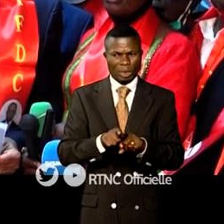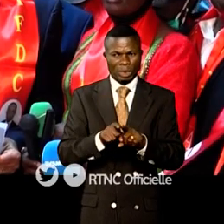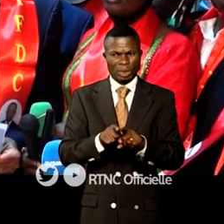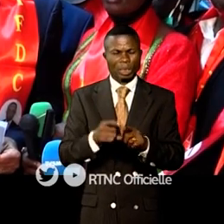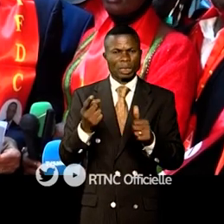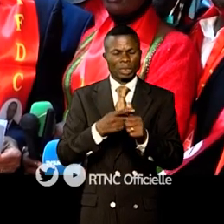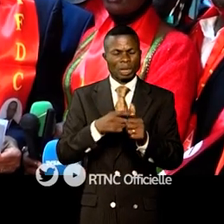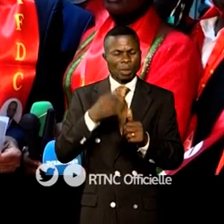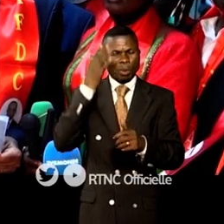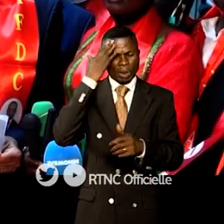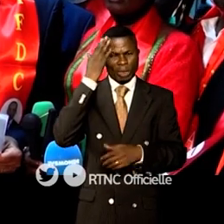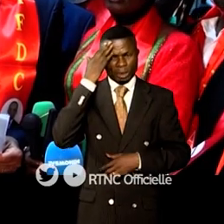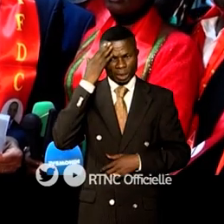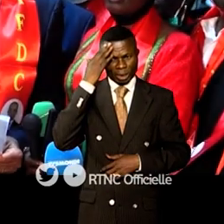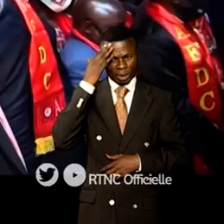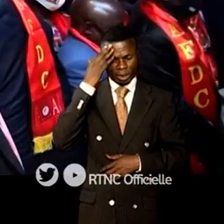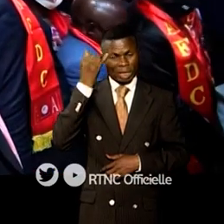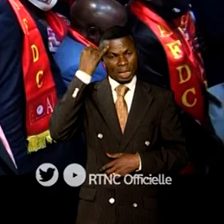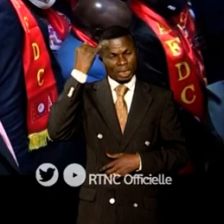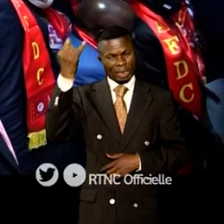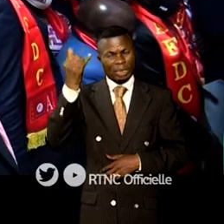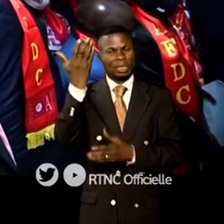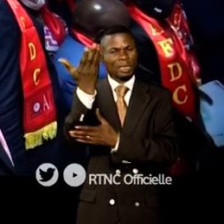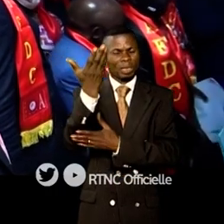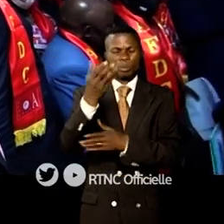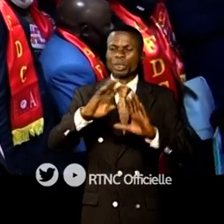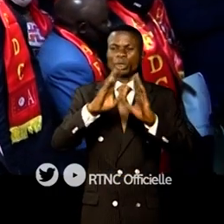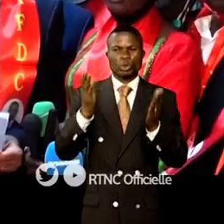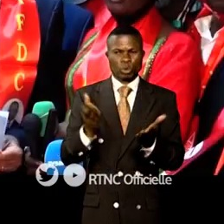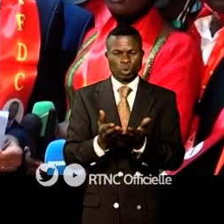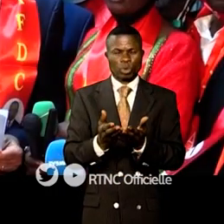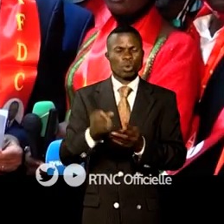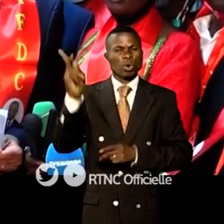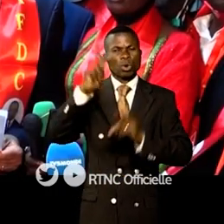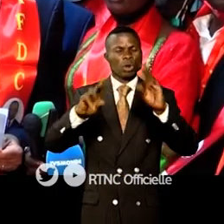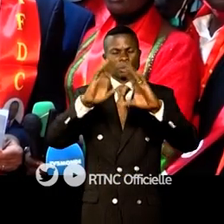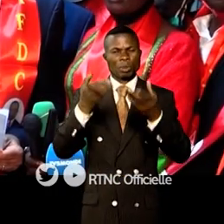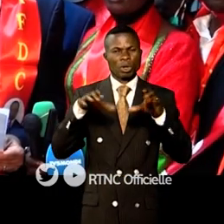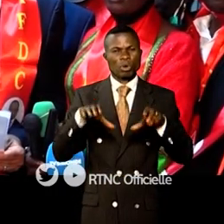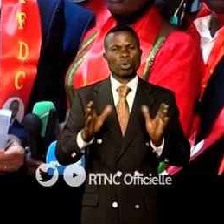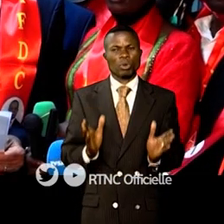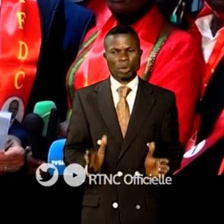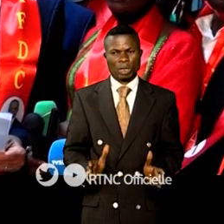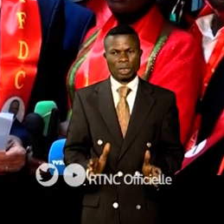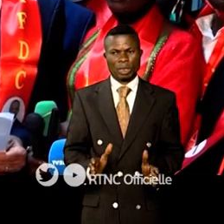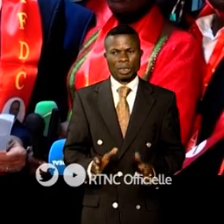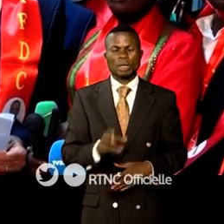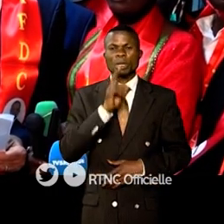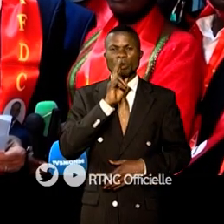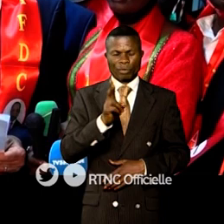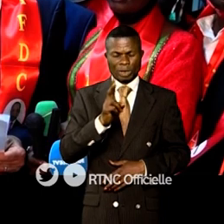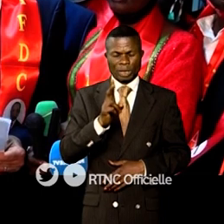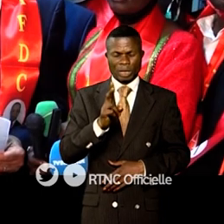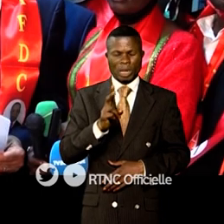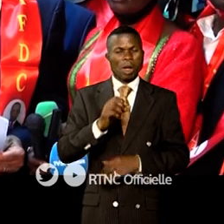surtout pris en compte les aspirations et desiderata de la population congolaise, vraie détentrice